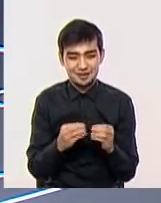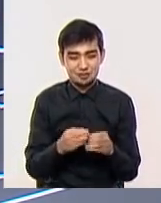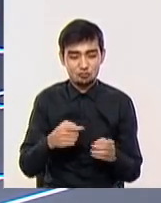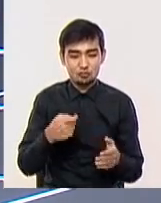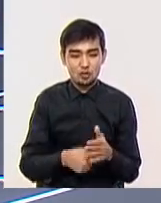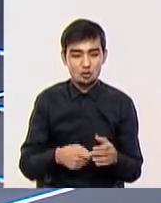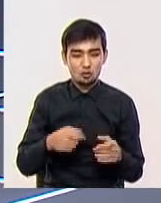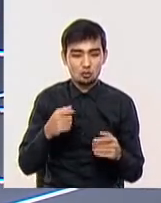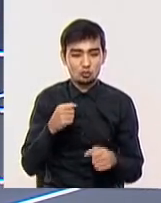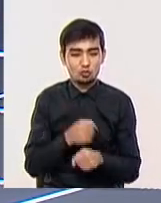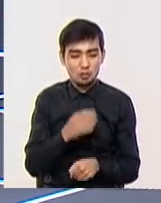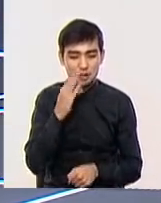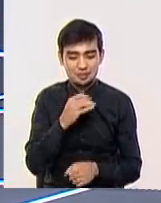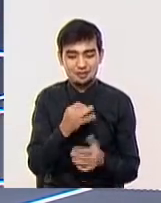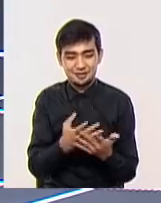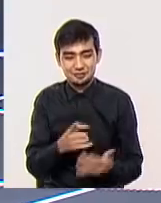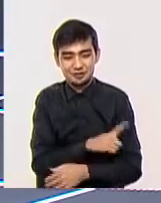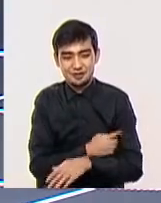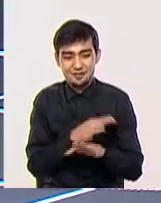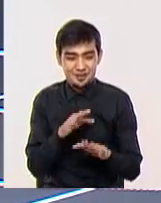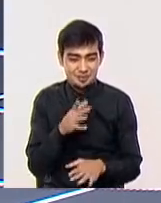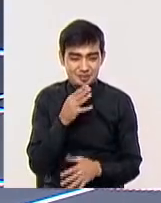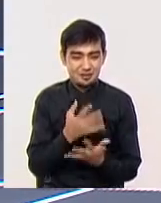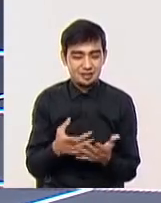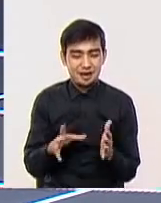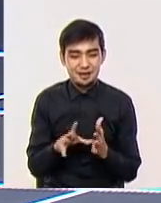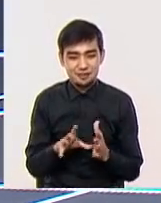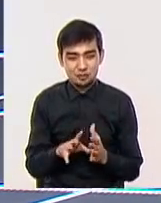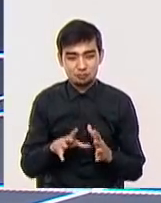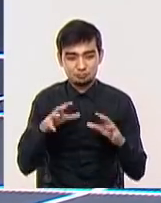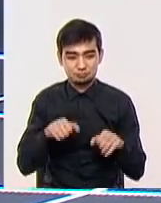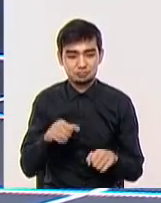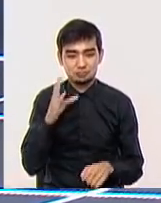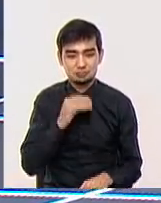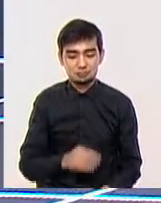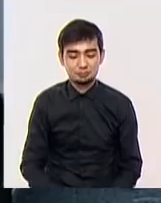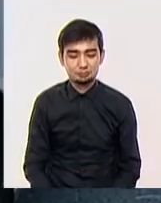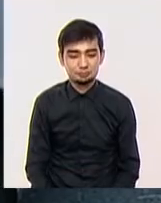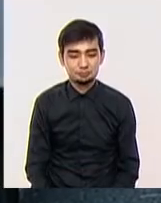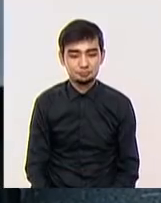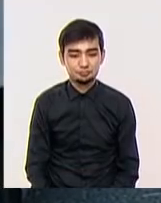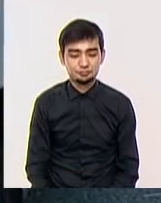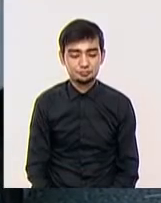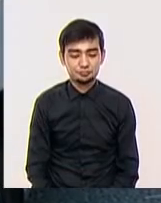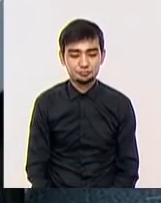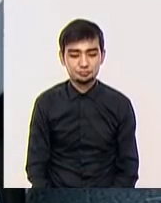түрлі мекемелер мен медициналық ұйымдар да осы уақыт аралығында электр қуатынан ажыратылады.